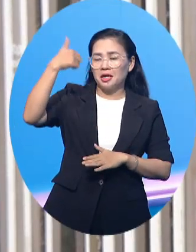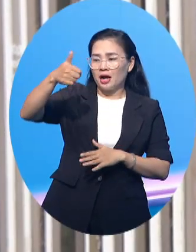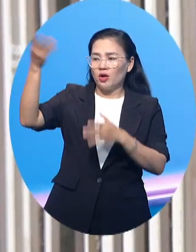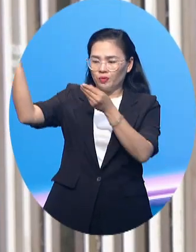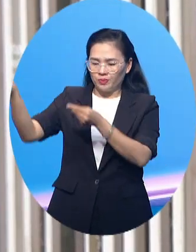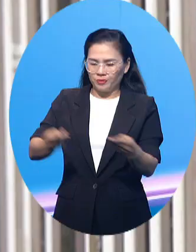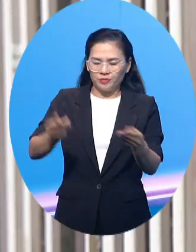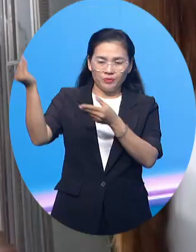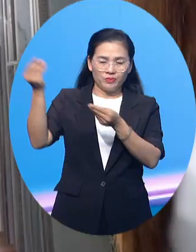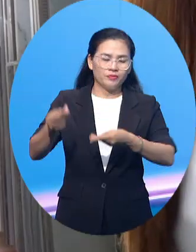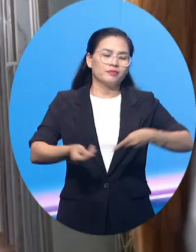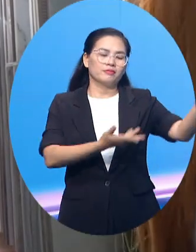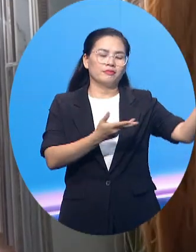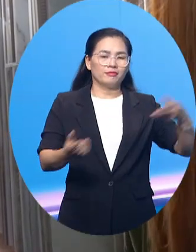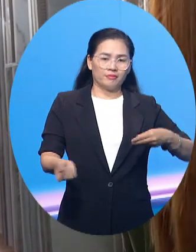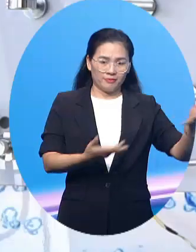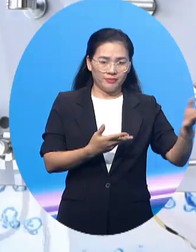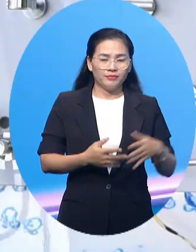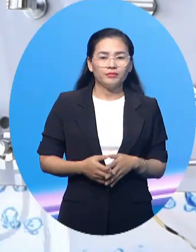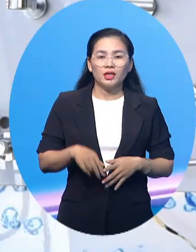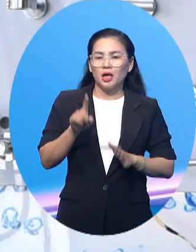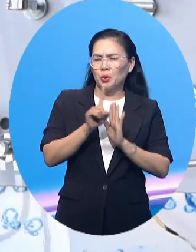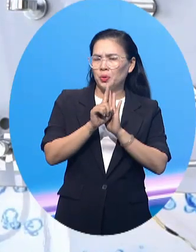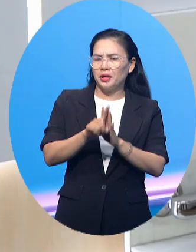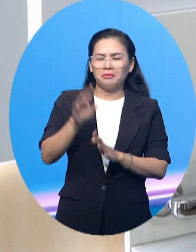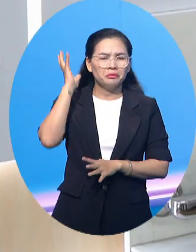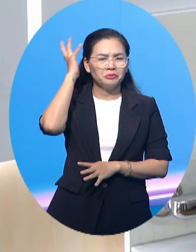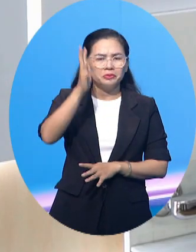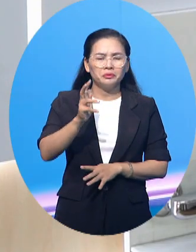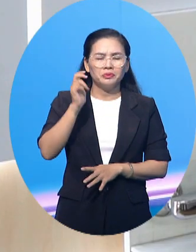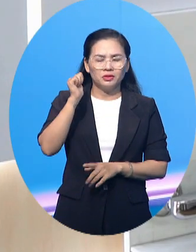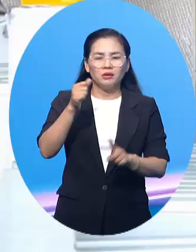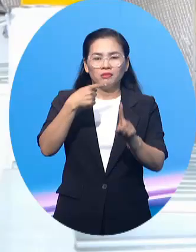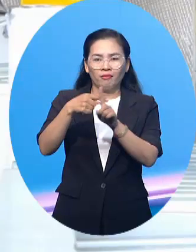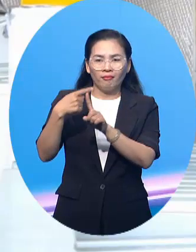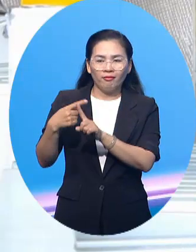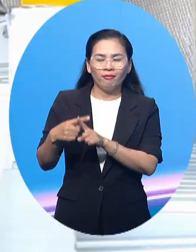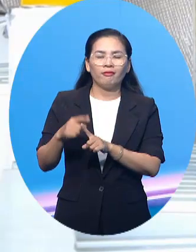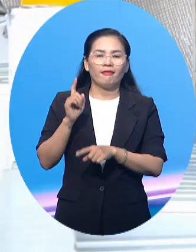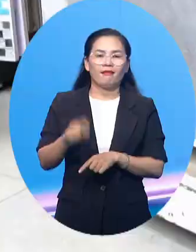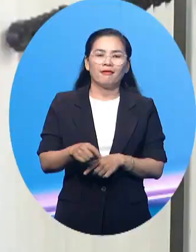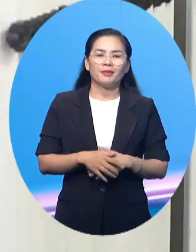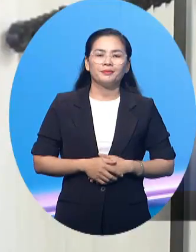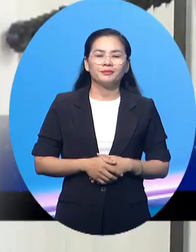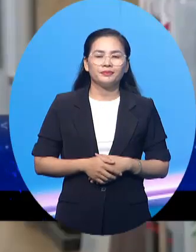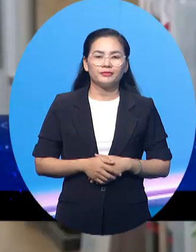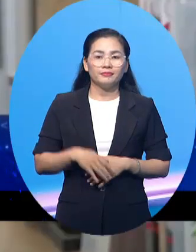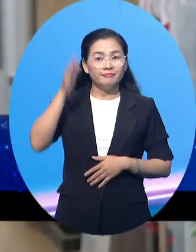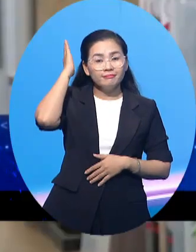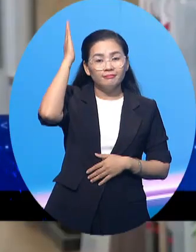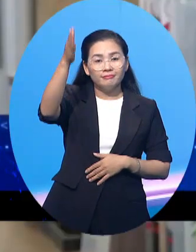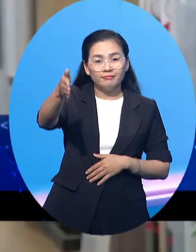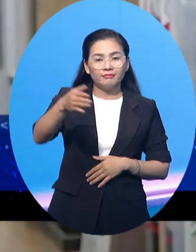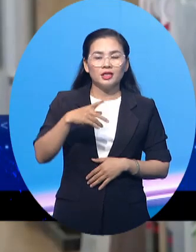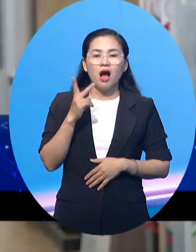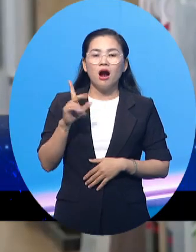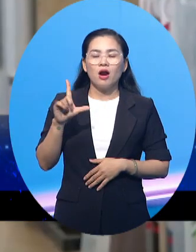hiệu sản xuất uy tín trong nước và quốc tế với nhiều ưu điểm vượt trội đáp ứng thị hiếu của khách hàng trong thời gian sắp tới công